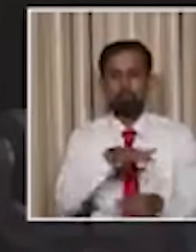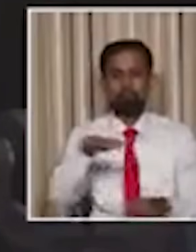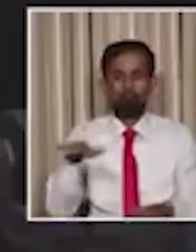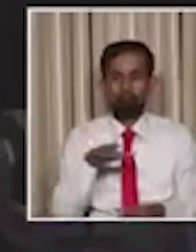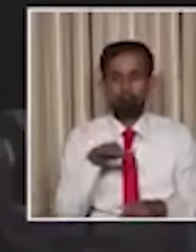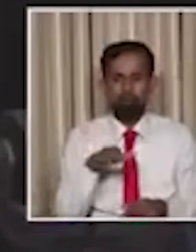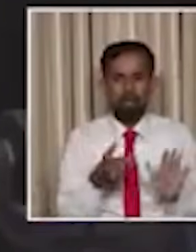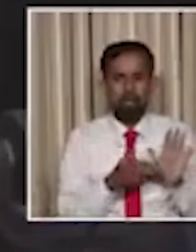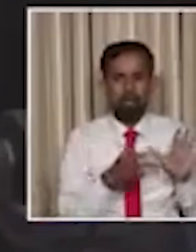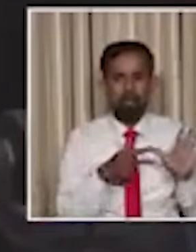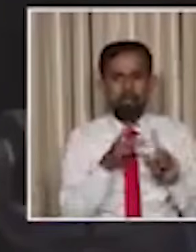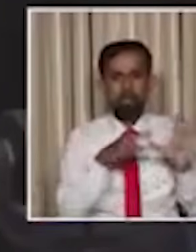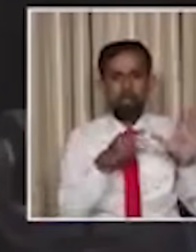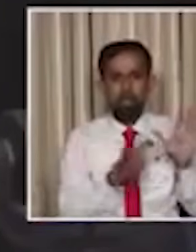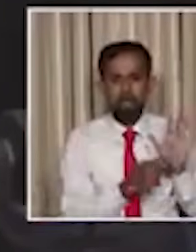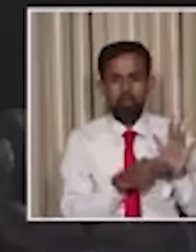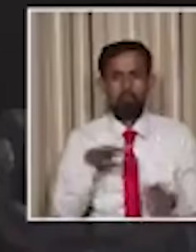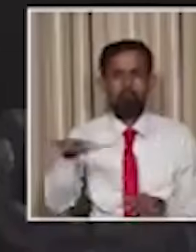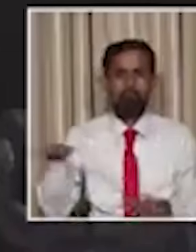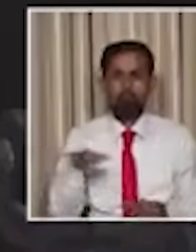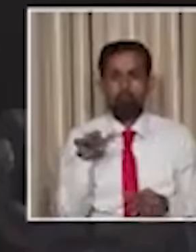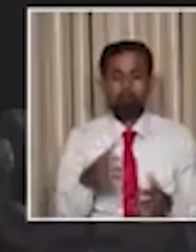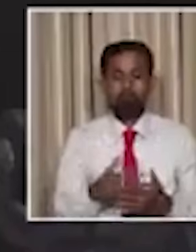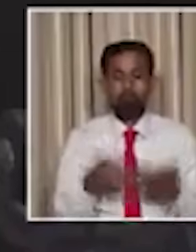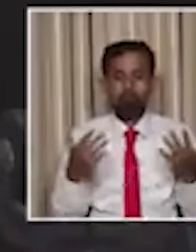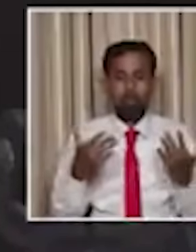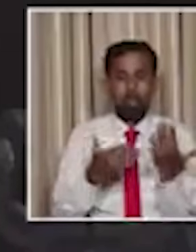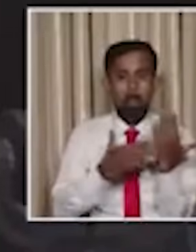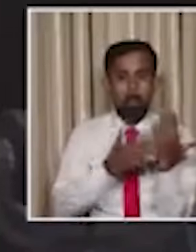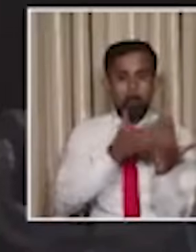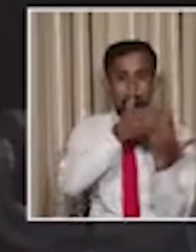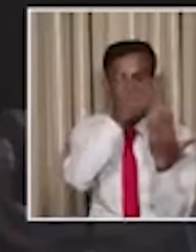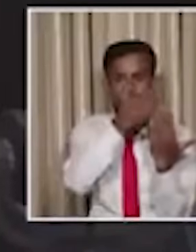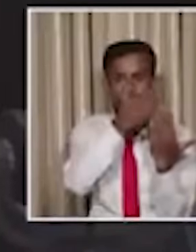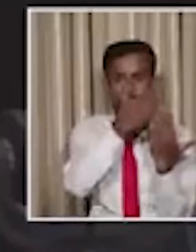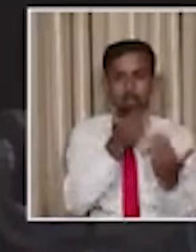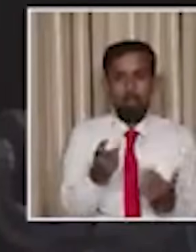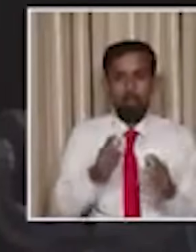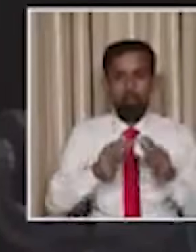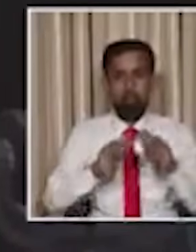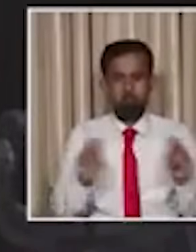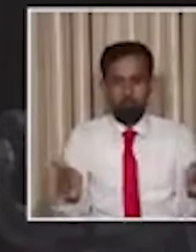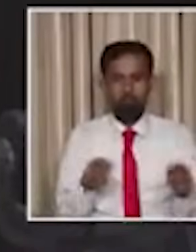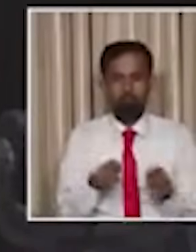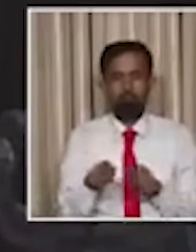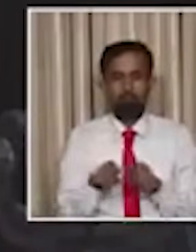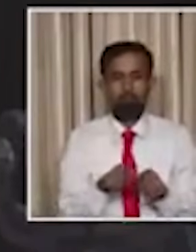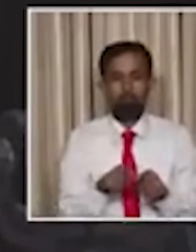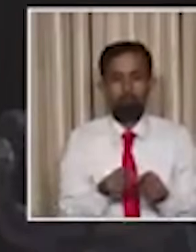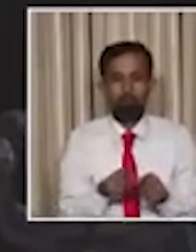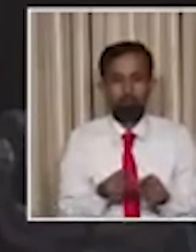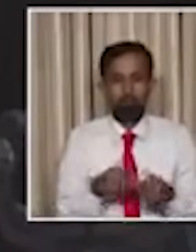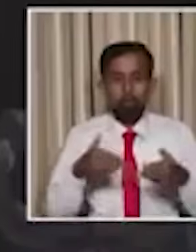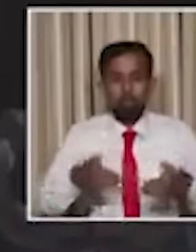என்கின்ற இடத்திலே ஒரு மிகப்பெரிய ஒரு அணை கட்டிருக்கின்றது. அந்த அணைக்கட்டுக்கு ஆபத்து ஏற்படுத்துகின்ற விதமாக அங்கே ஒரு பாரிய மண்ணகழ்வு நடைபெற்றுக்